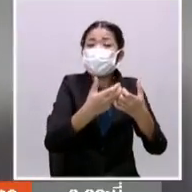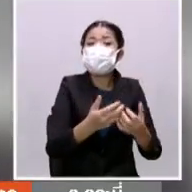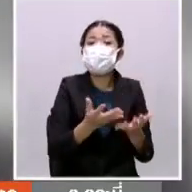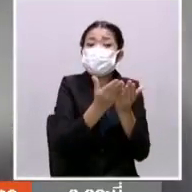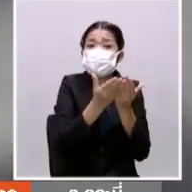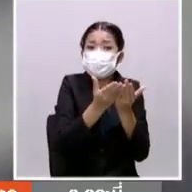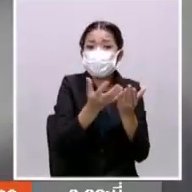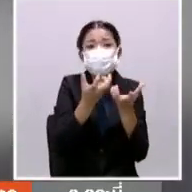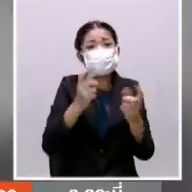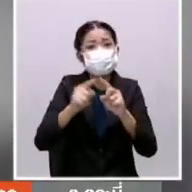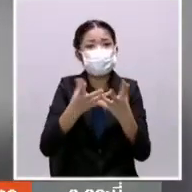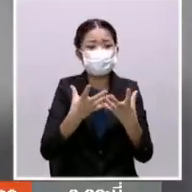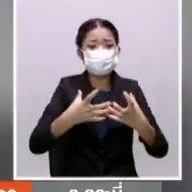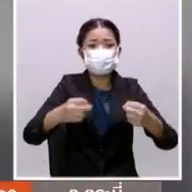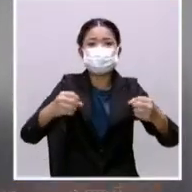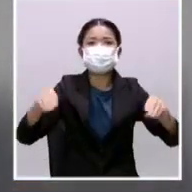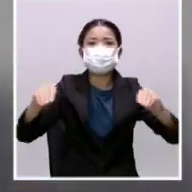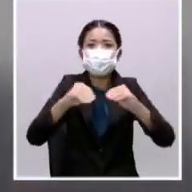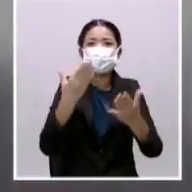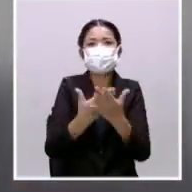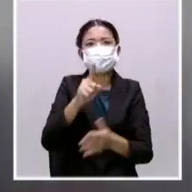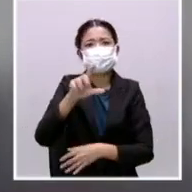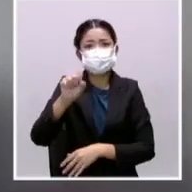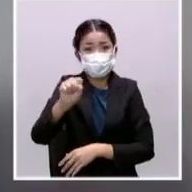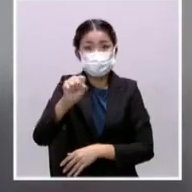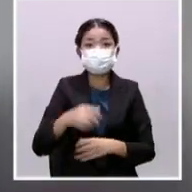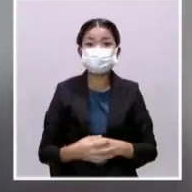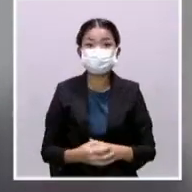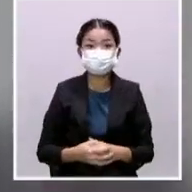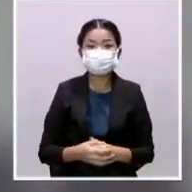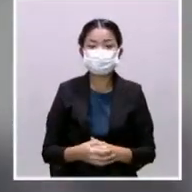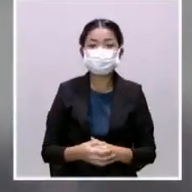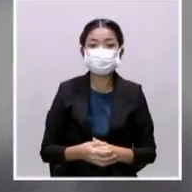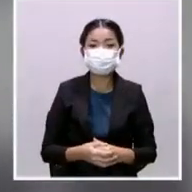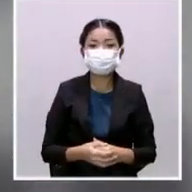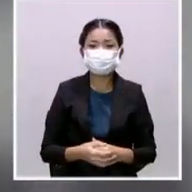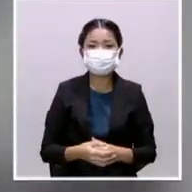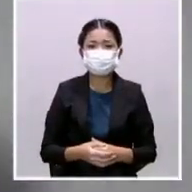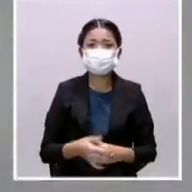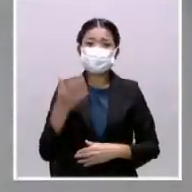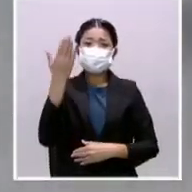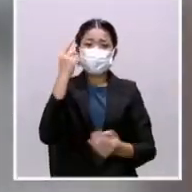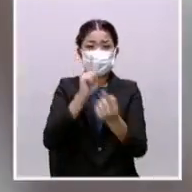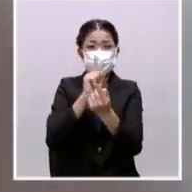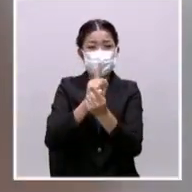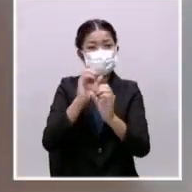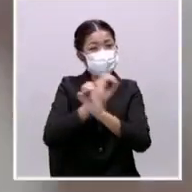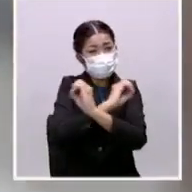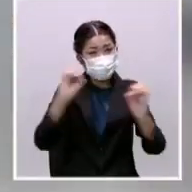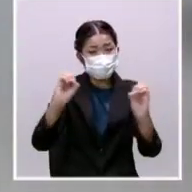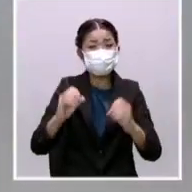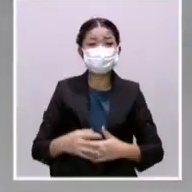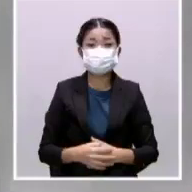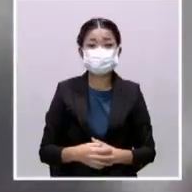งมูลค่าเสียหายนี่นับแสนบาทนะครับซึ่งเหตุการณ์ที่เกิดขึ้นในครั้งนี้บอกเลยว่าไม่เคยเจอมาก่อนในรอบหลายปี